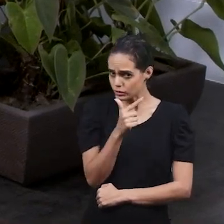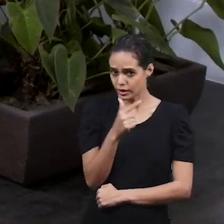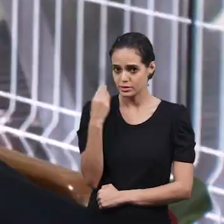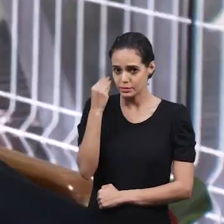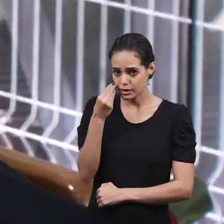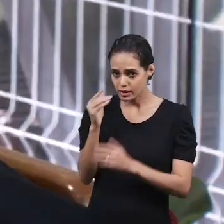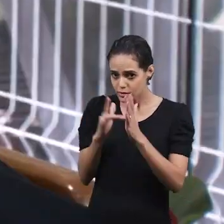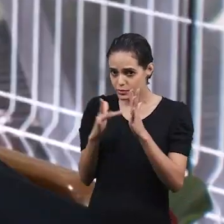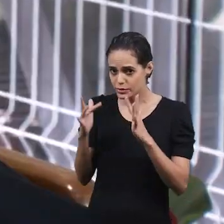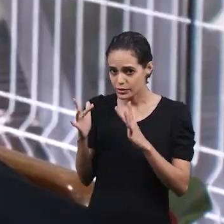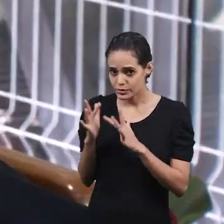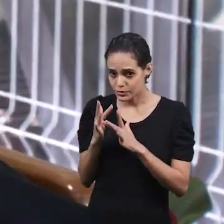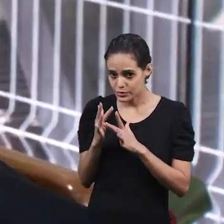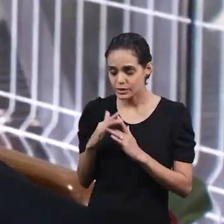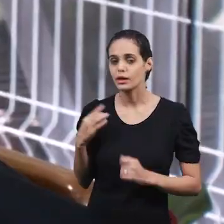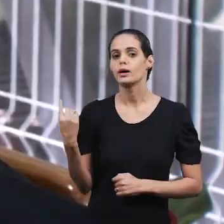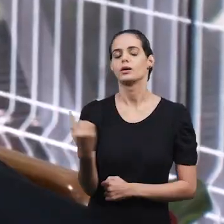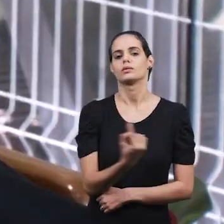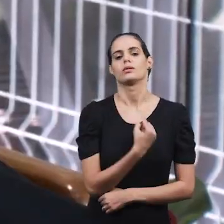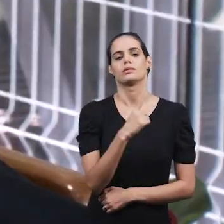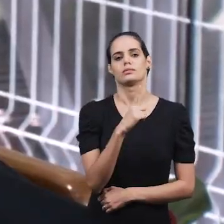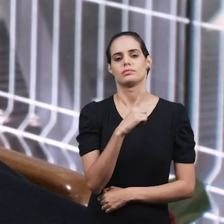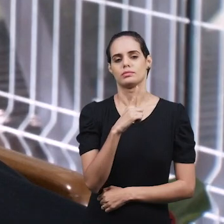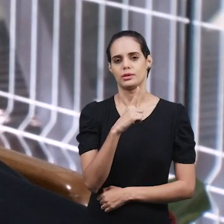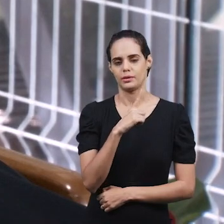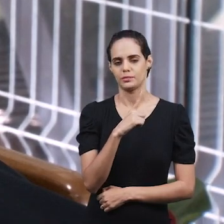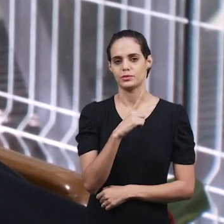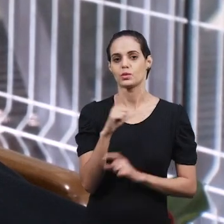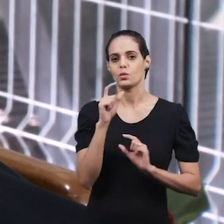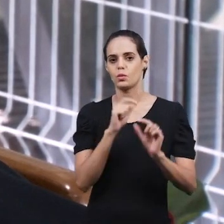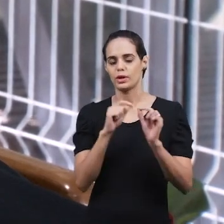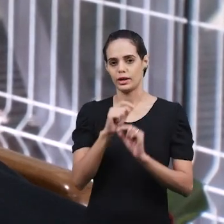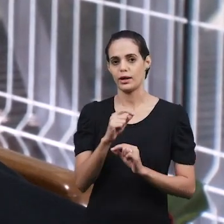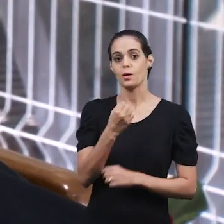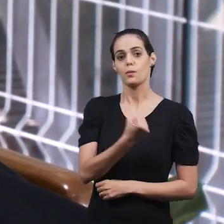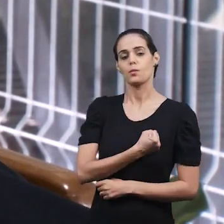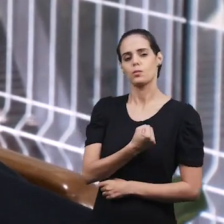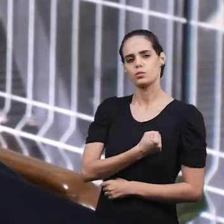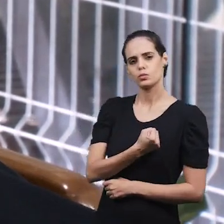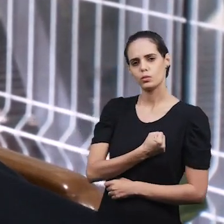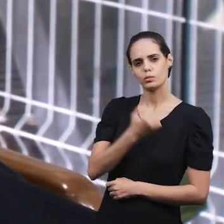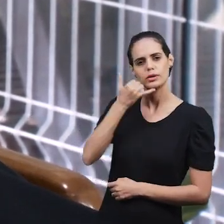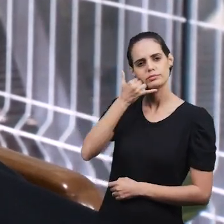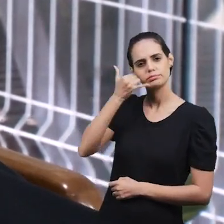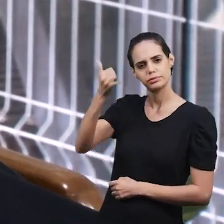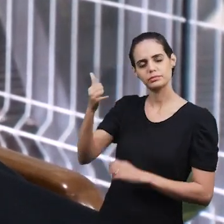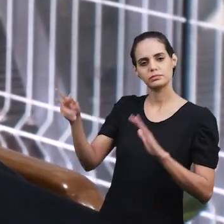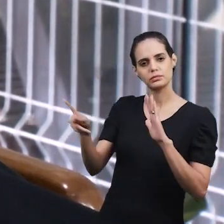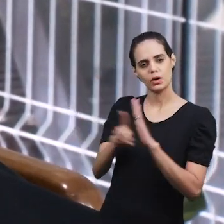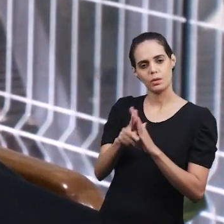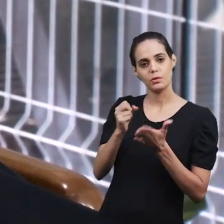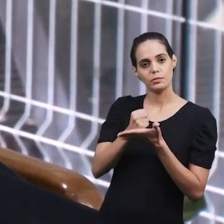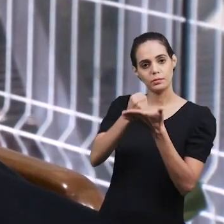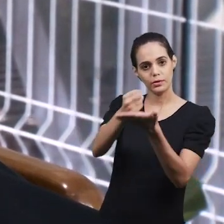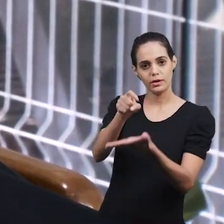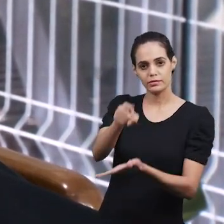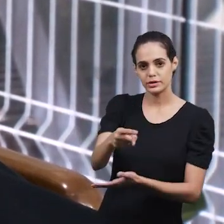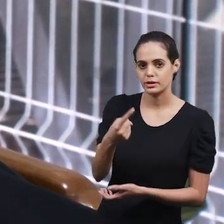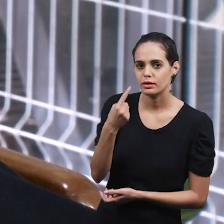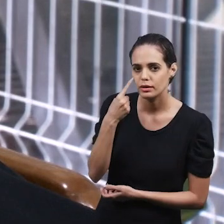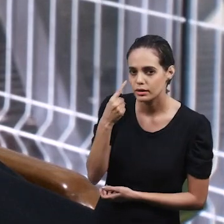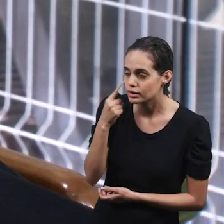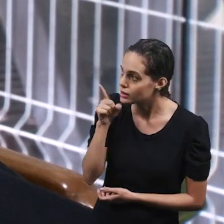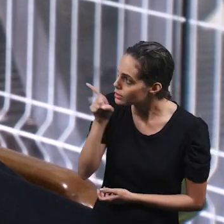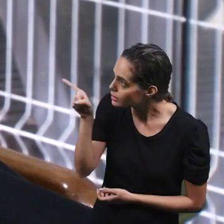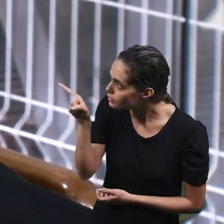avec le Seigneur Jésus, nous avons un canal direct pour vous répondre. Appelez-nous gratuitement n'importe quelle heure de la journée ou de